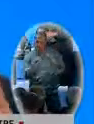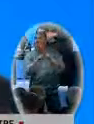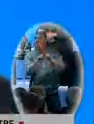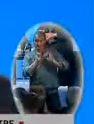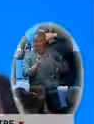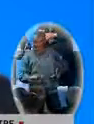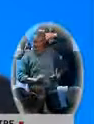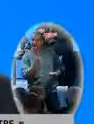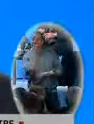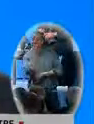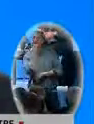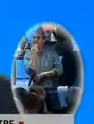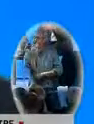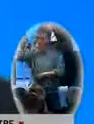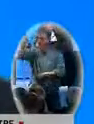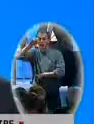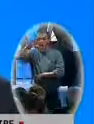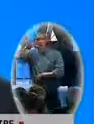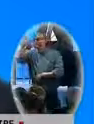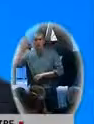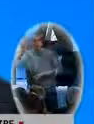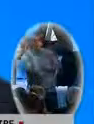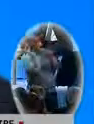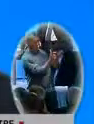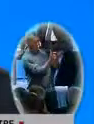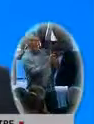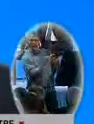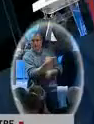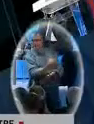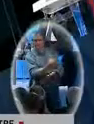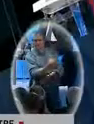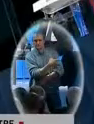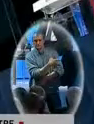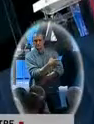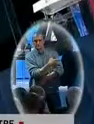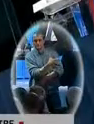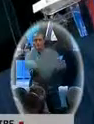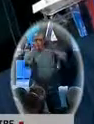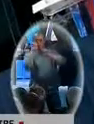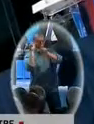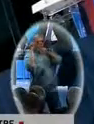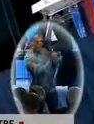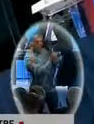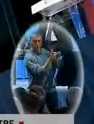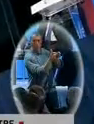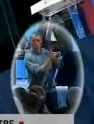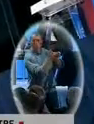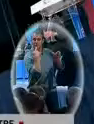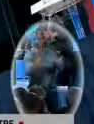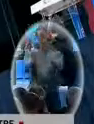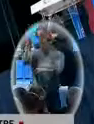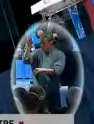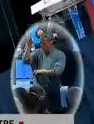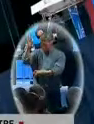un contrôle efficace et redouté de l'exécutif. Pour moi, l'acceptation d'une évolution présidentielle du